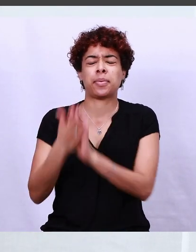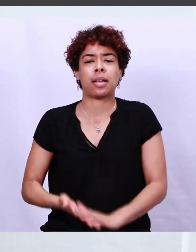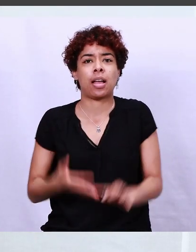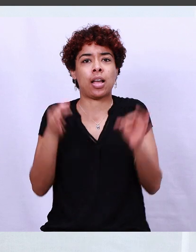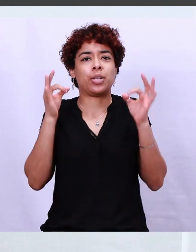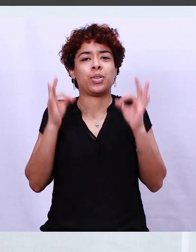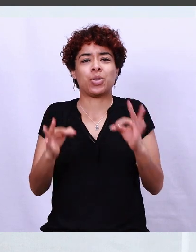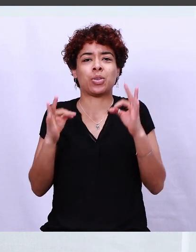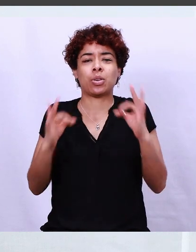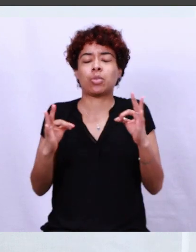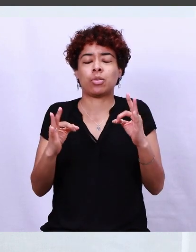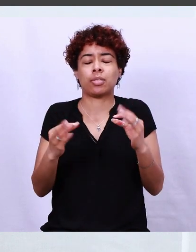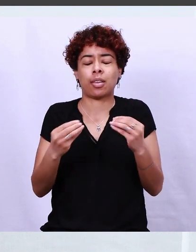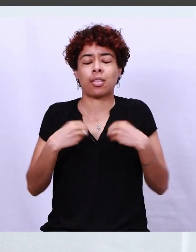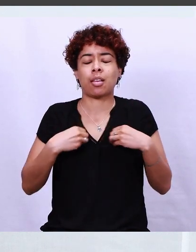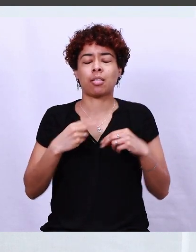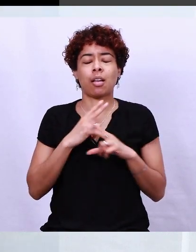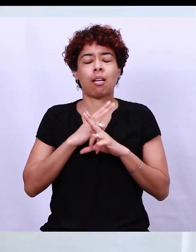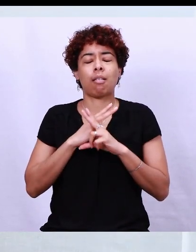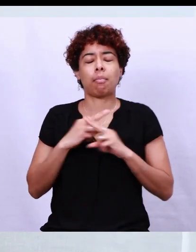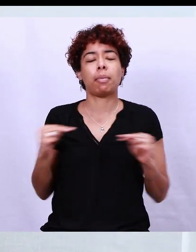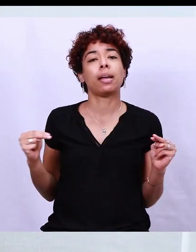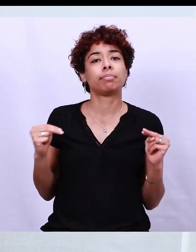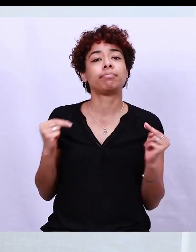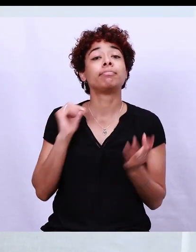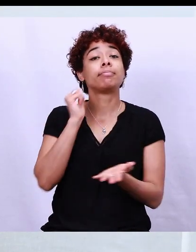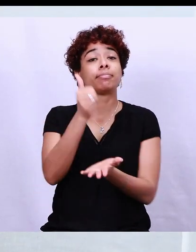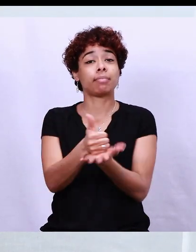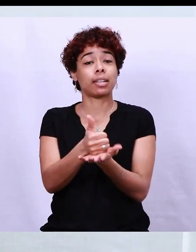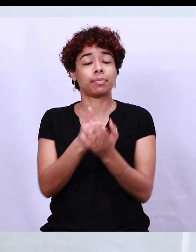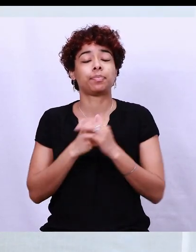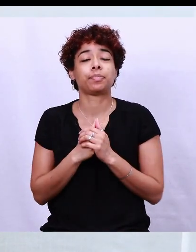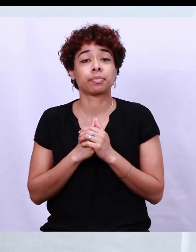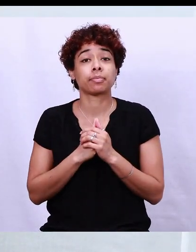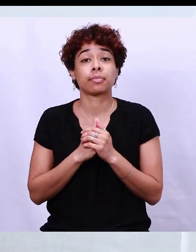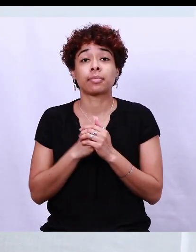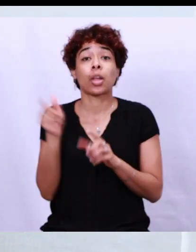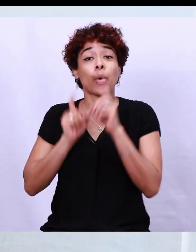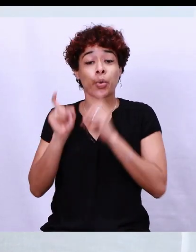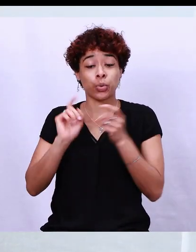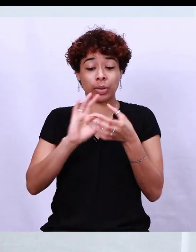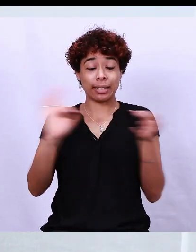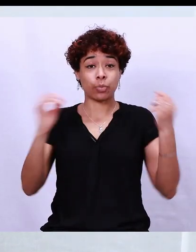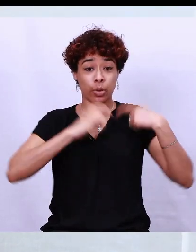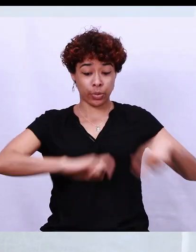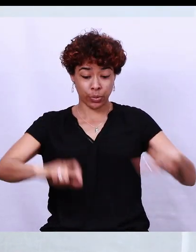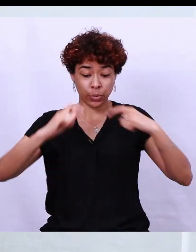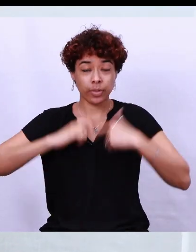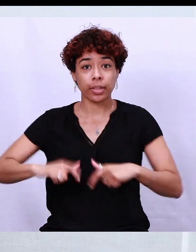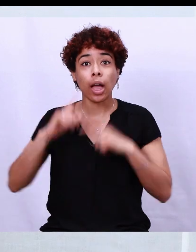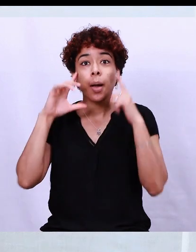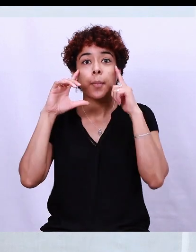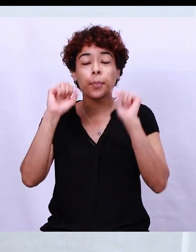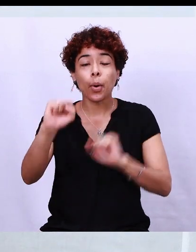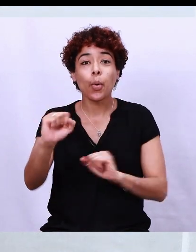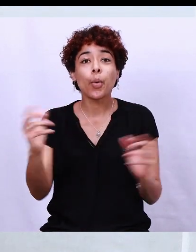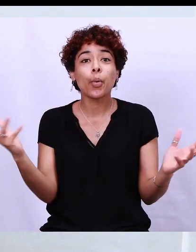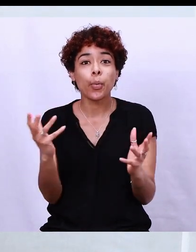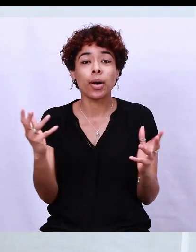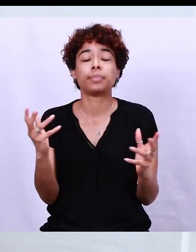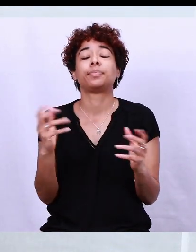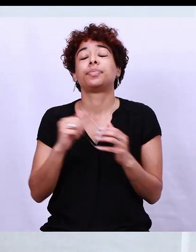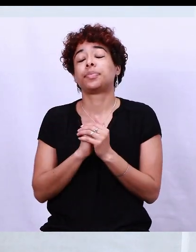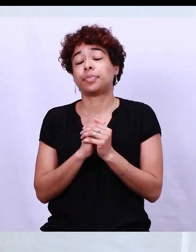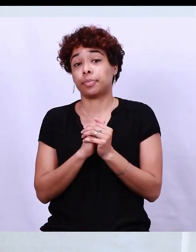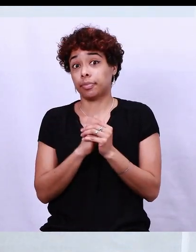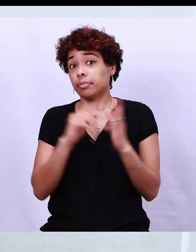et trouvent ainsi la paix. Amen. Quand on reprend l'histoire de Joseph, on voit que Dieu a amené Joseph dans ce